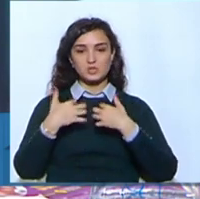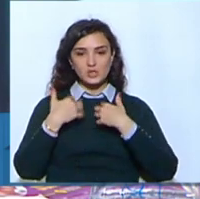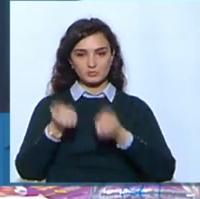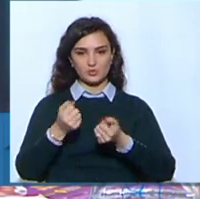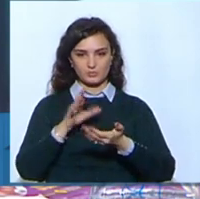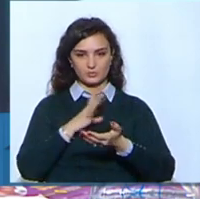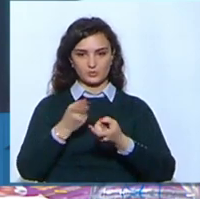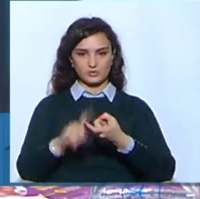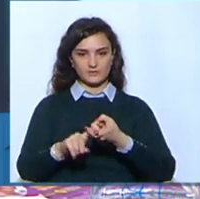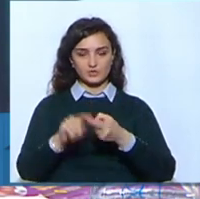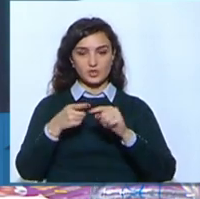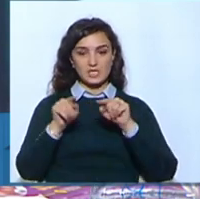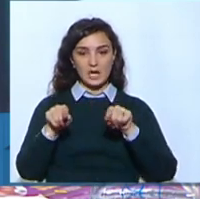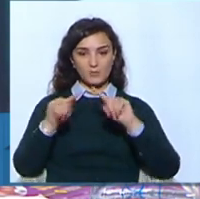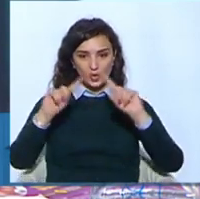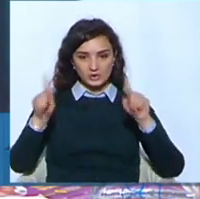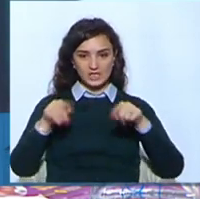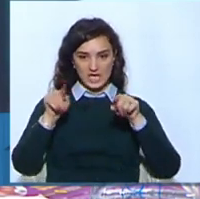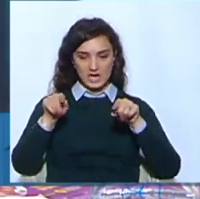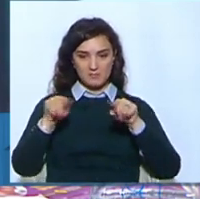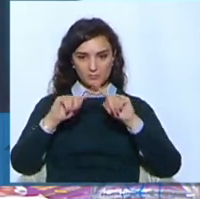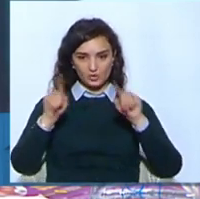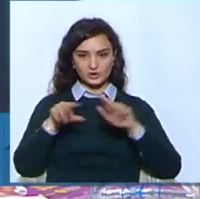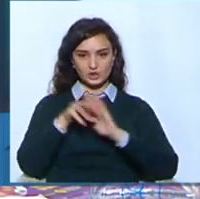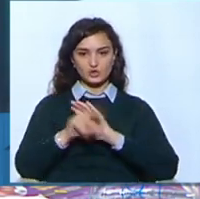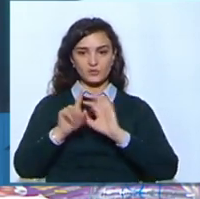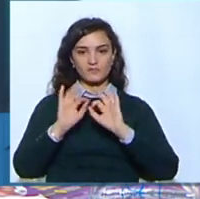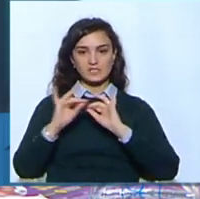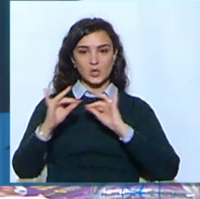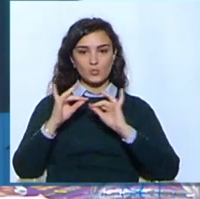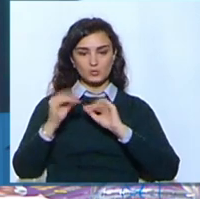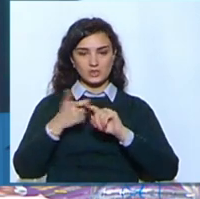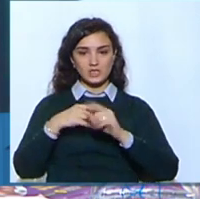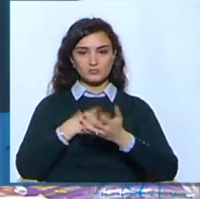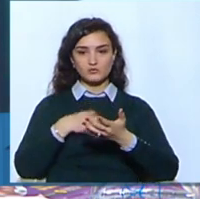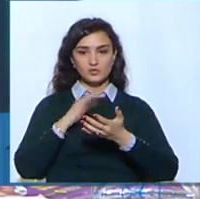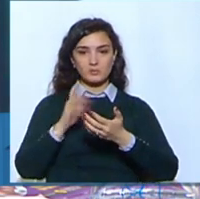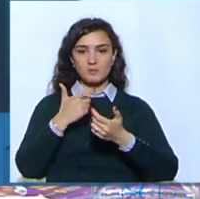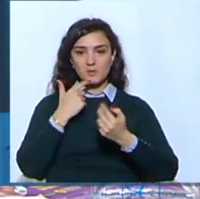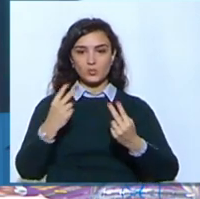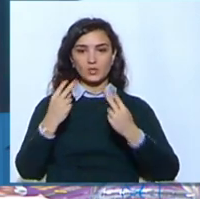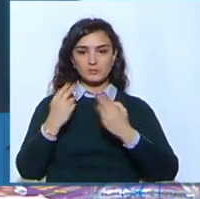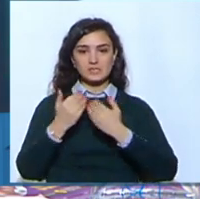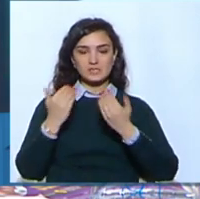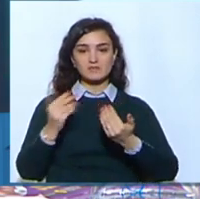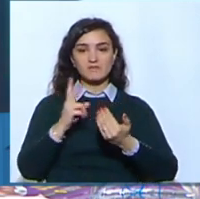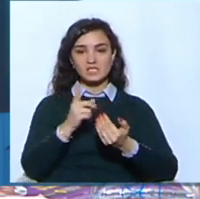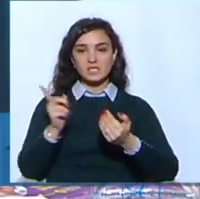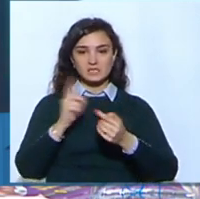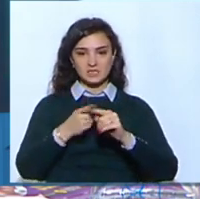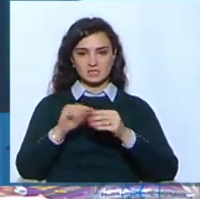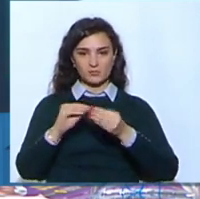ჯანმრთელობაზე აისახოს. აი ამ კონტექსტში რომ ვისაუბროთ, ძალიან მნიშვნელოვანი იქნება ალბათ მაყურებლისათვის, იმ მაყურებლისათვის, ვისაც ასეთი